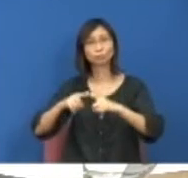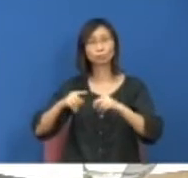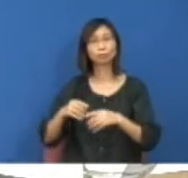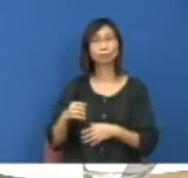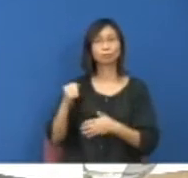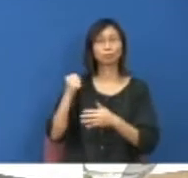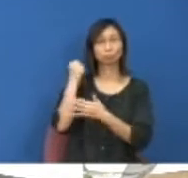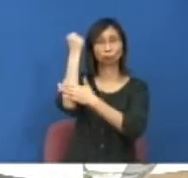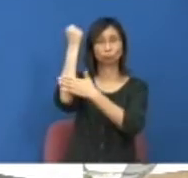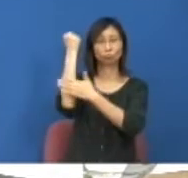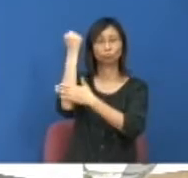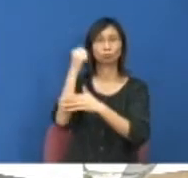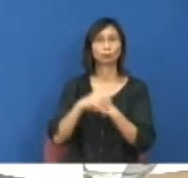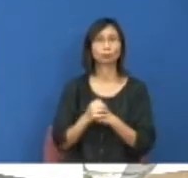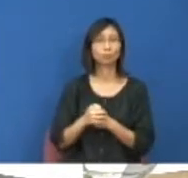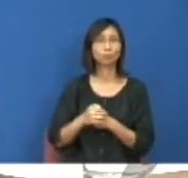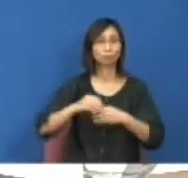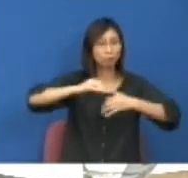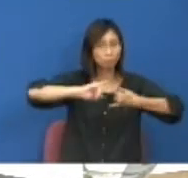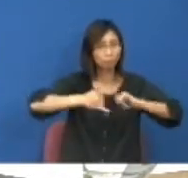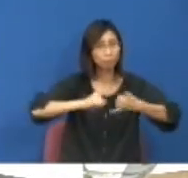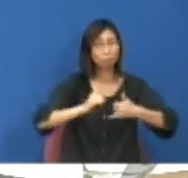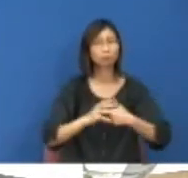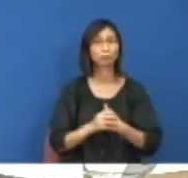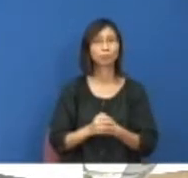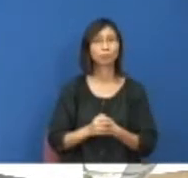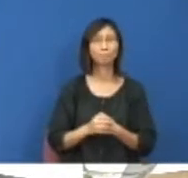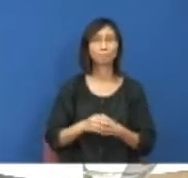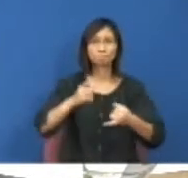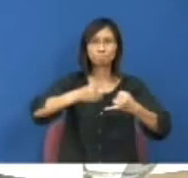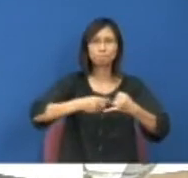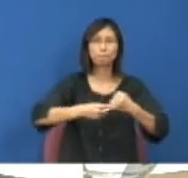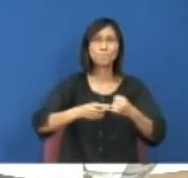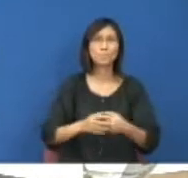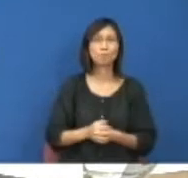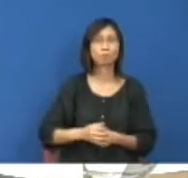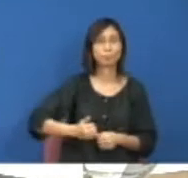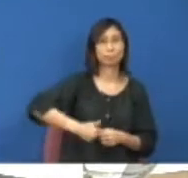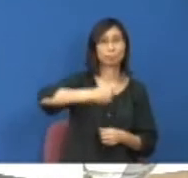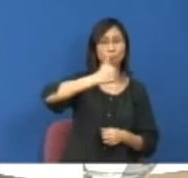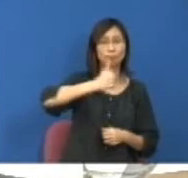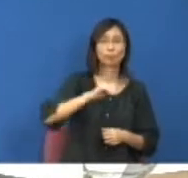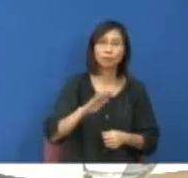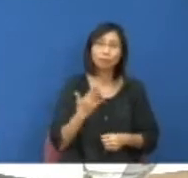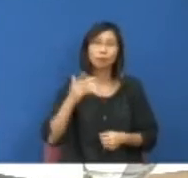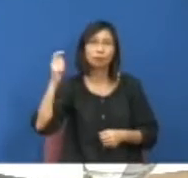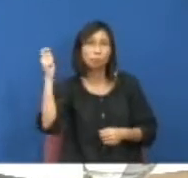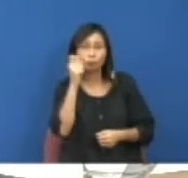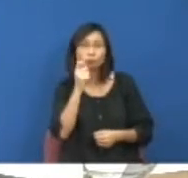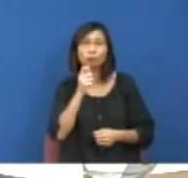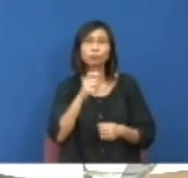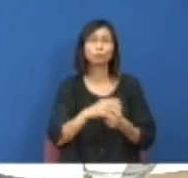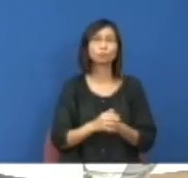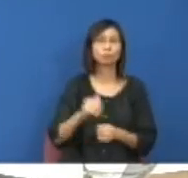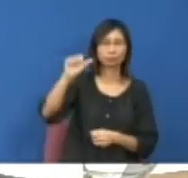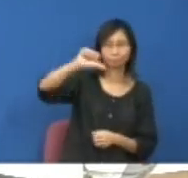巷戰啊，打家裏之戰。最後尾都係雖然間成功嗰一陣成立咗巴黎公社，但係好快就係被